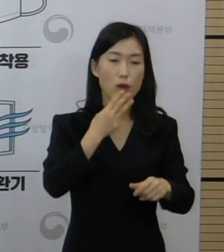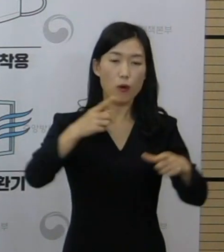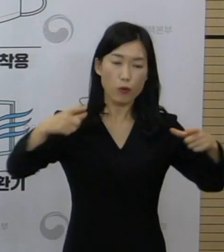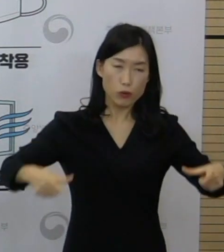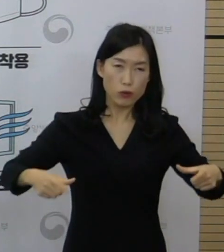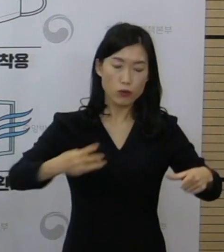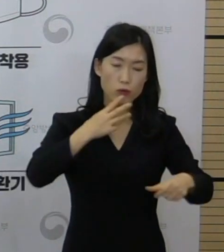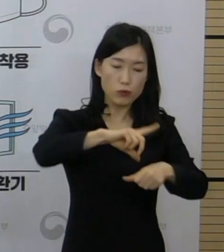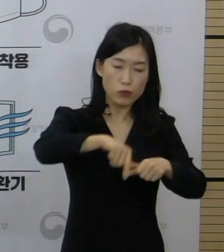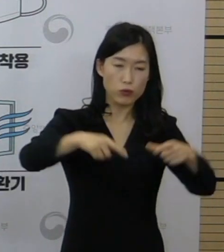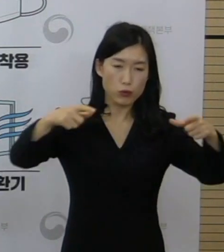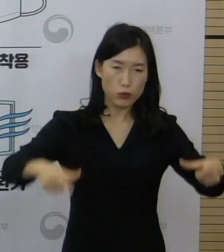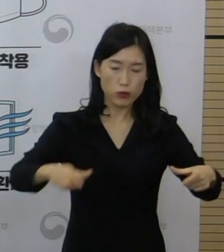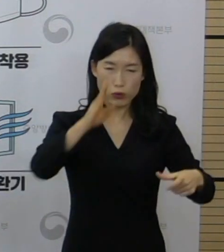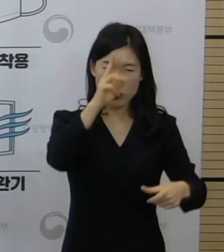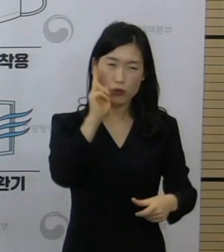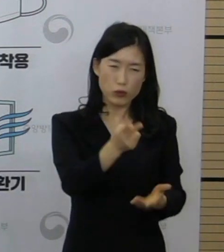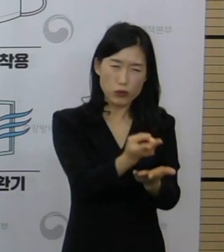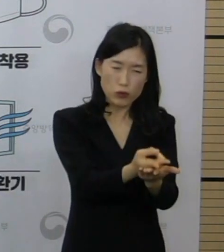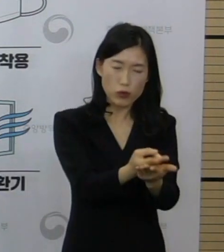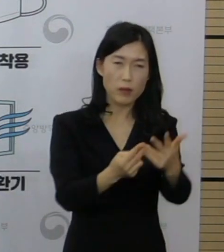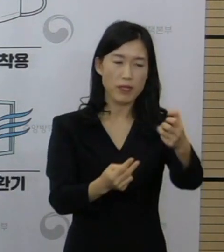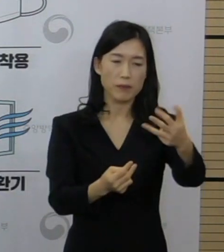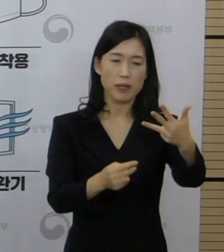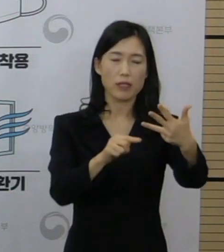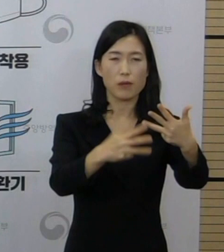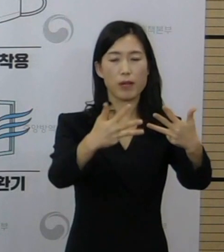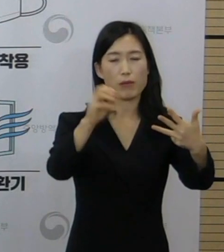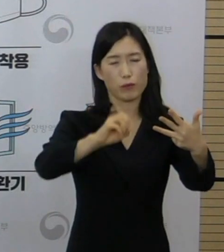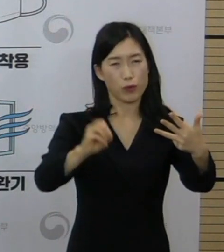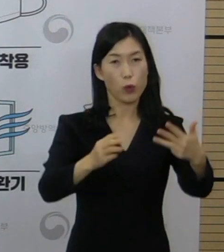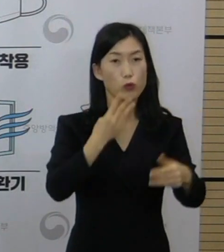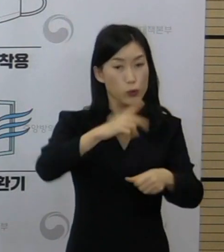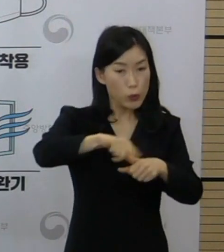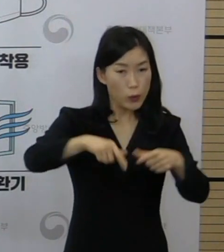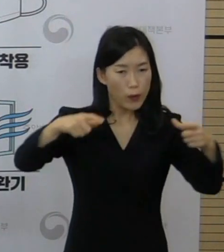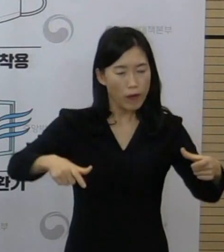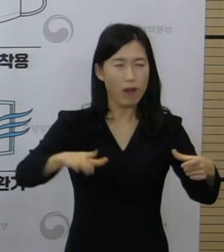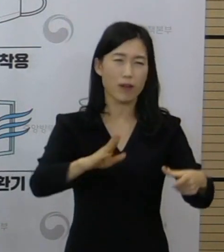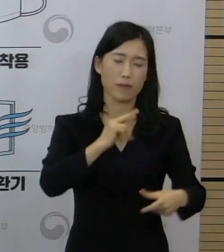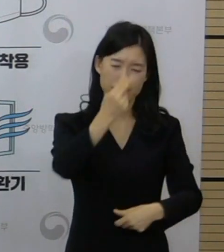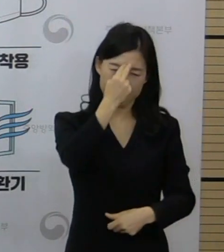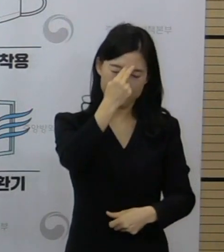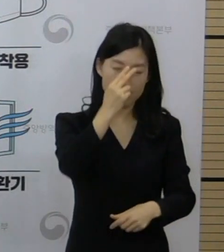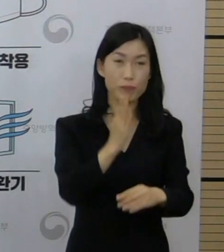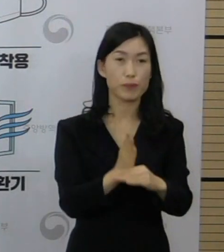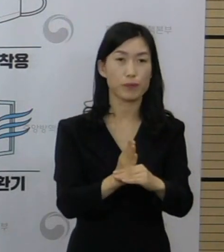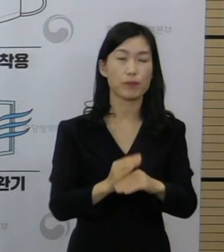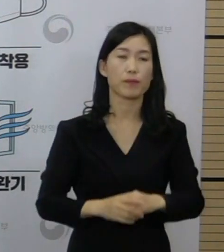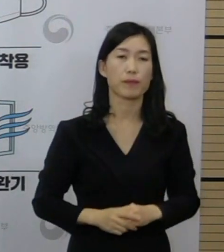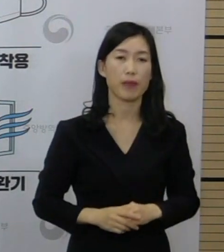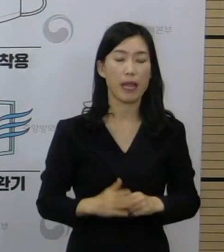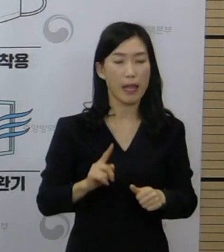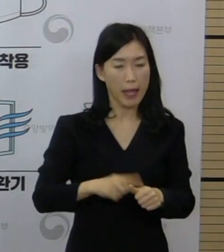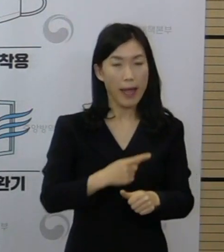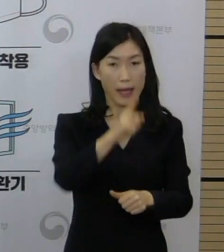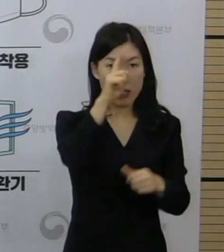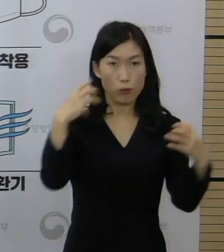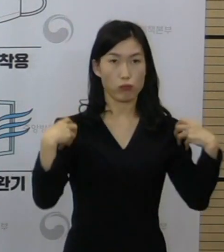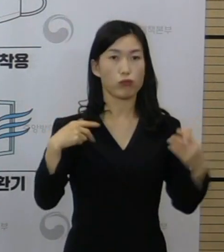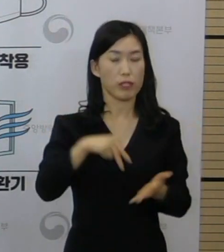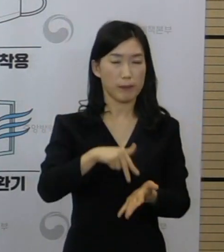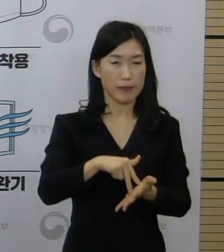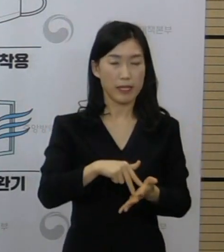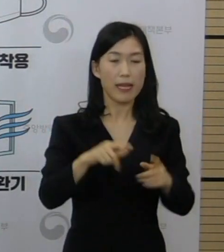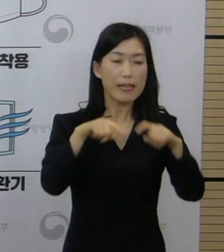가동률은 87.8%로 수도권이 어려운 상황을 맞고 있습니다. 이에 정부는